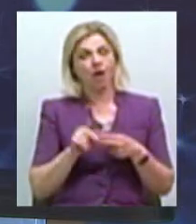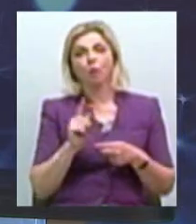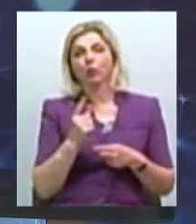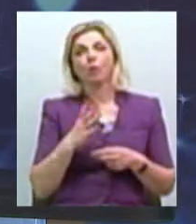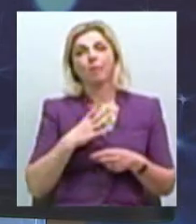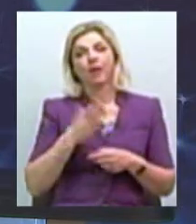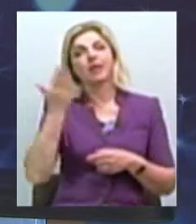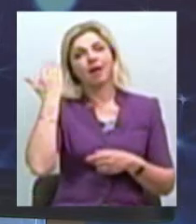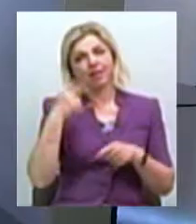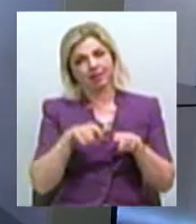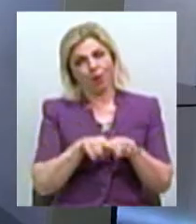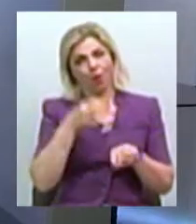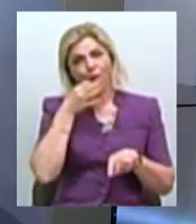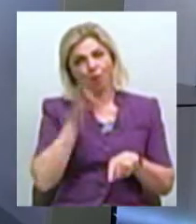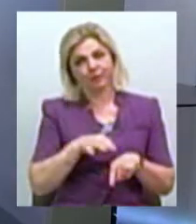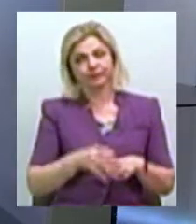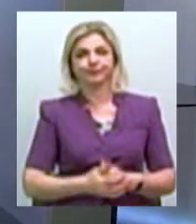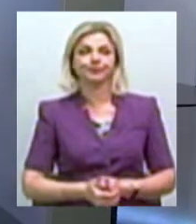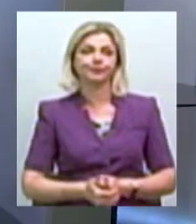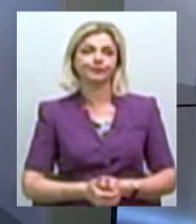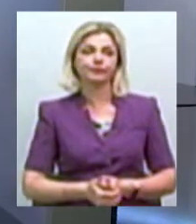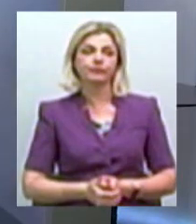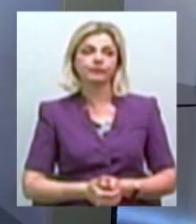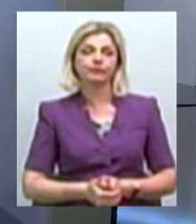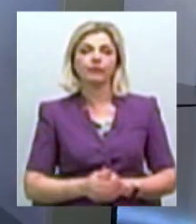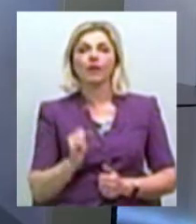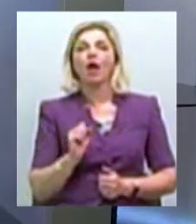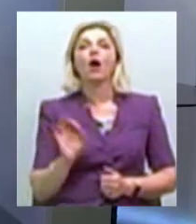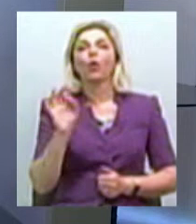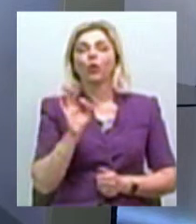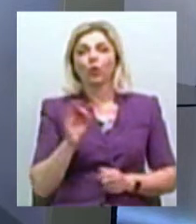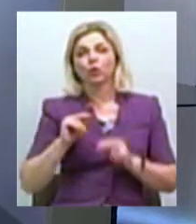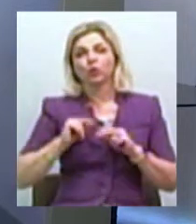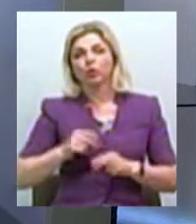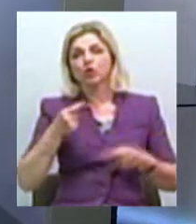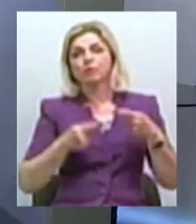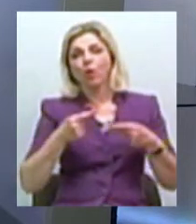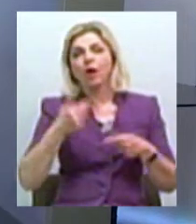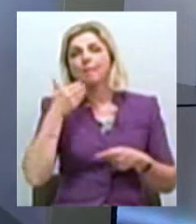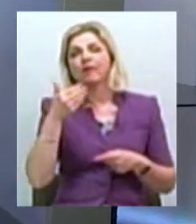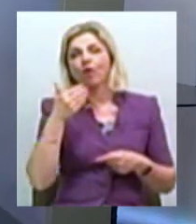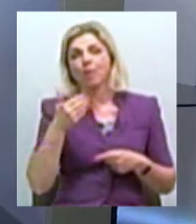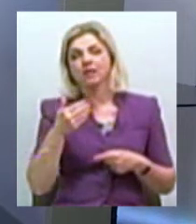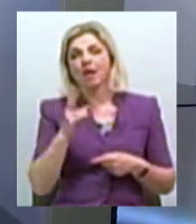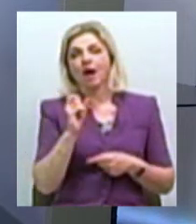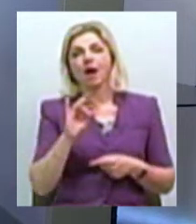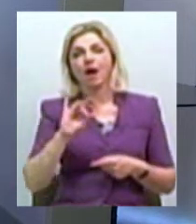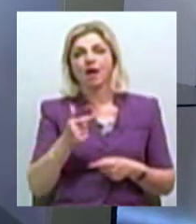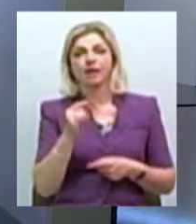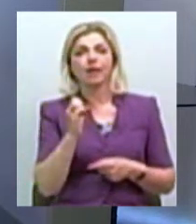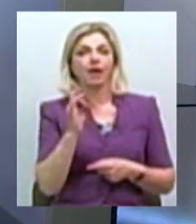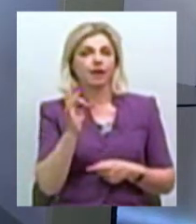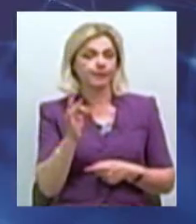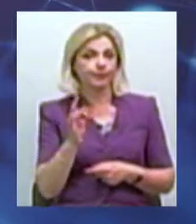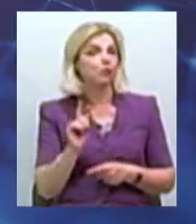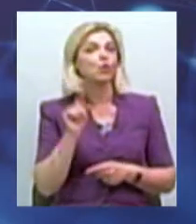такий досвід був. А будь ласка, щодо трудового спору у Первомайському гранітному кар'єрі, яка там особливість? Хочу сказати, що